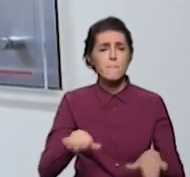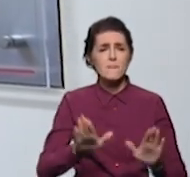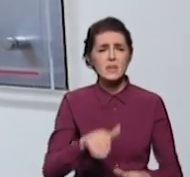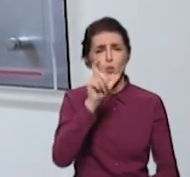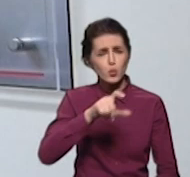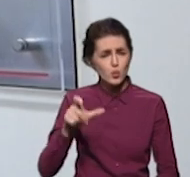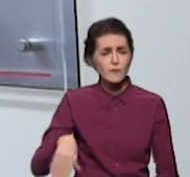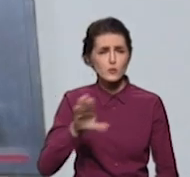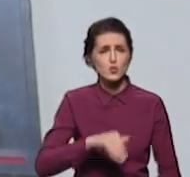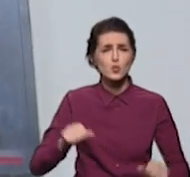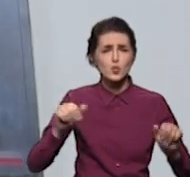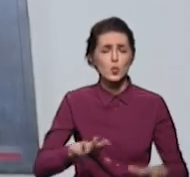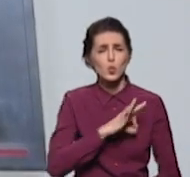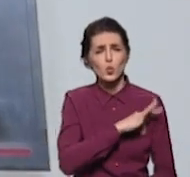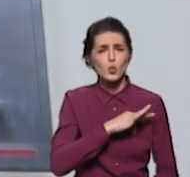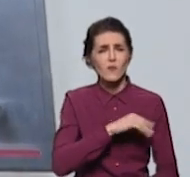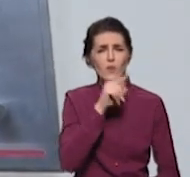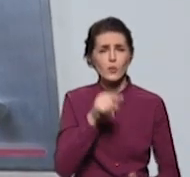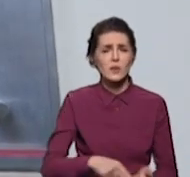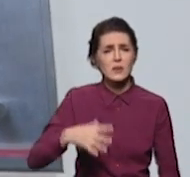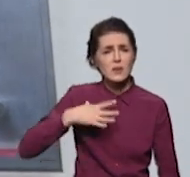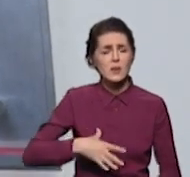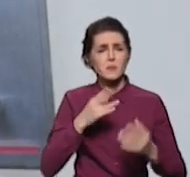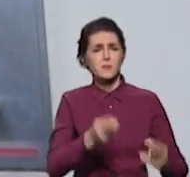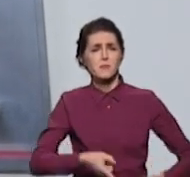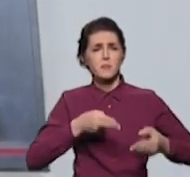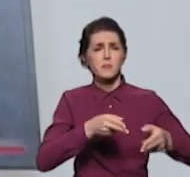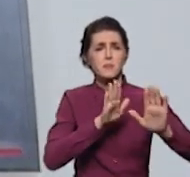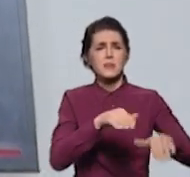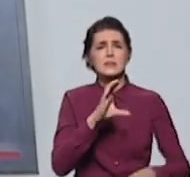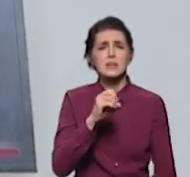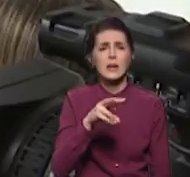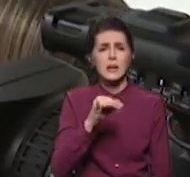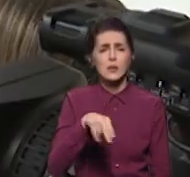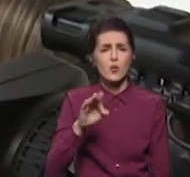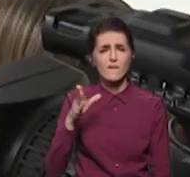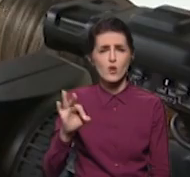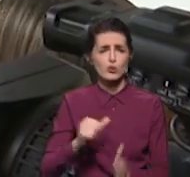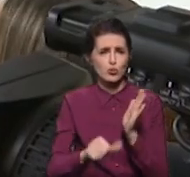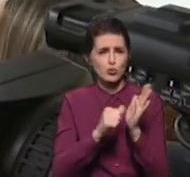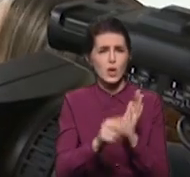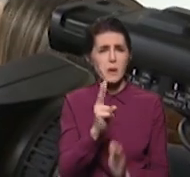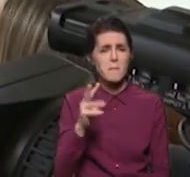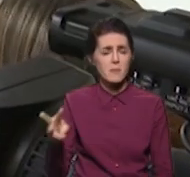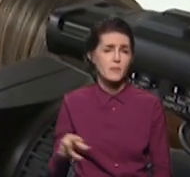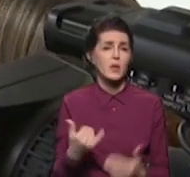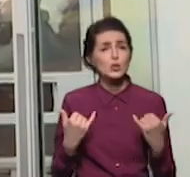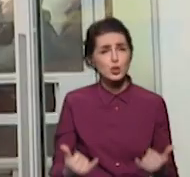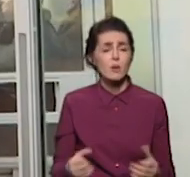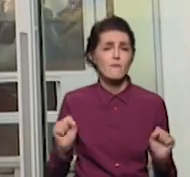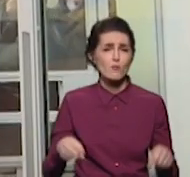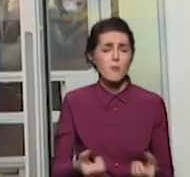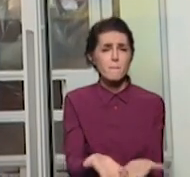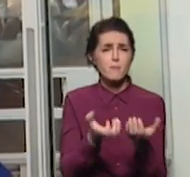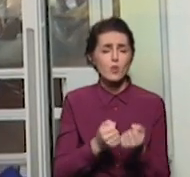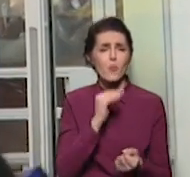аби вирішити юридичні питання, були змушені їздити до Селідового, а це за 60 кілометрів. Відтепер отримувати